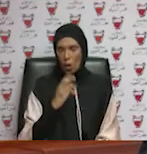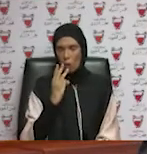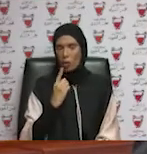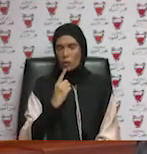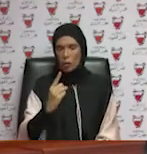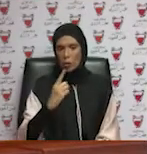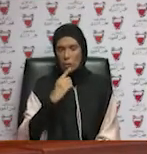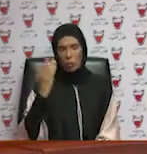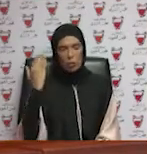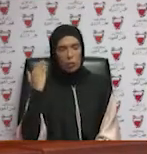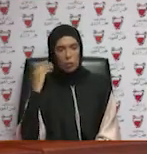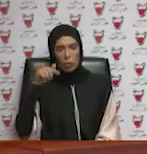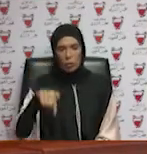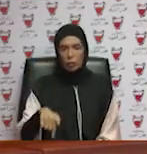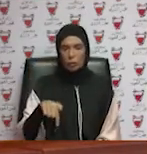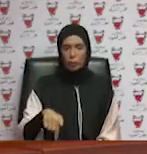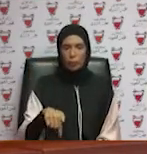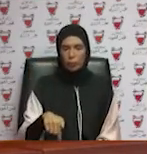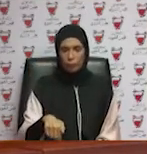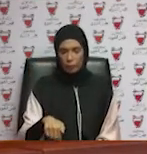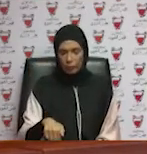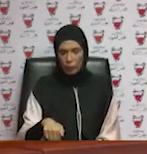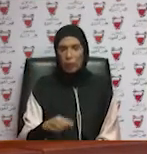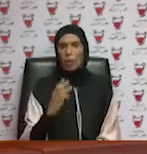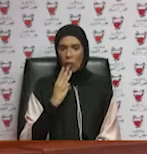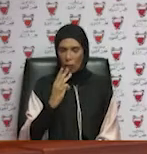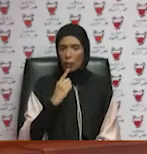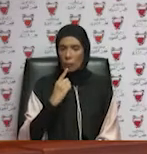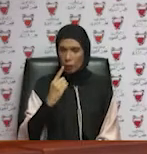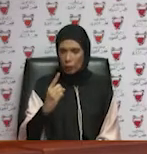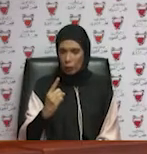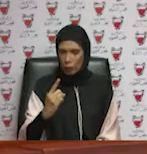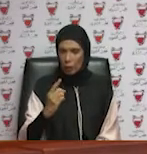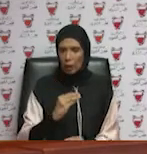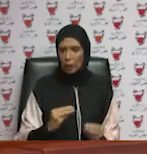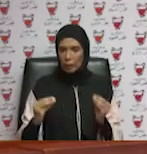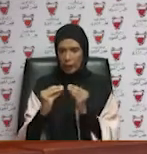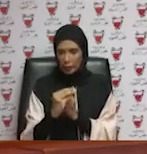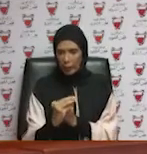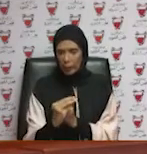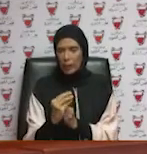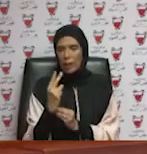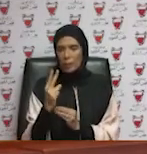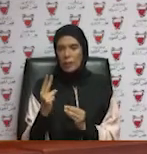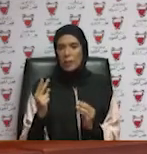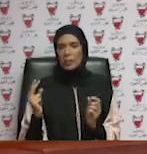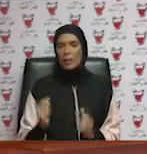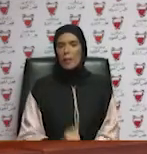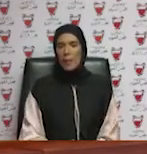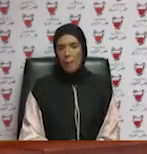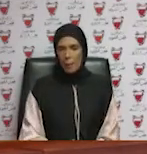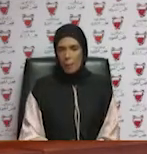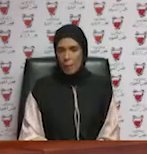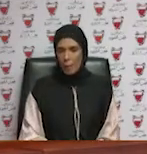الماضي. نأتي الآن احنا نقول بنضحي على 3 سنوات مقابل تعديلين صغيرين في المادة، واضح